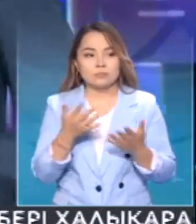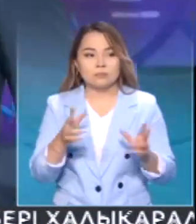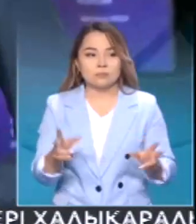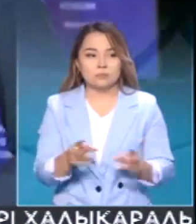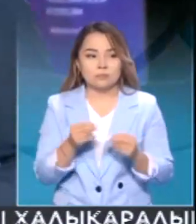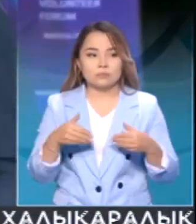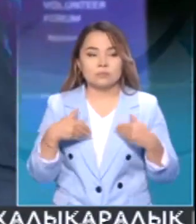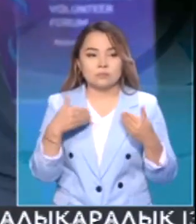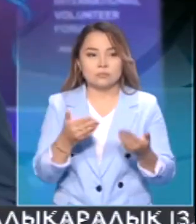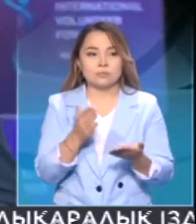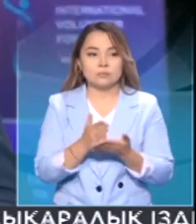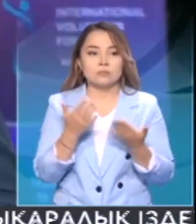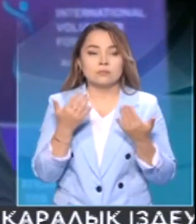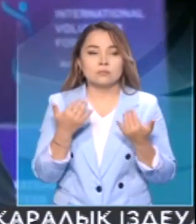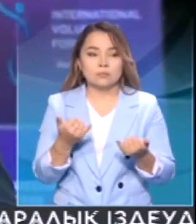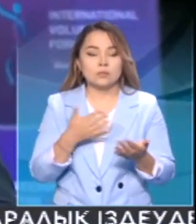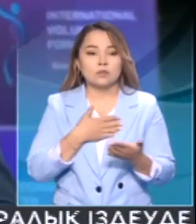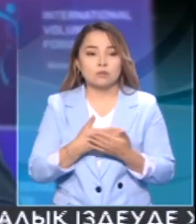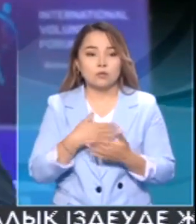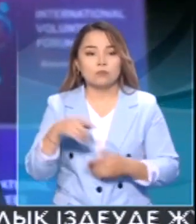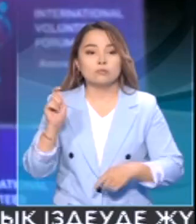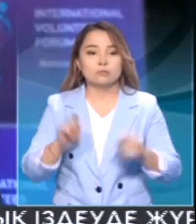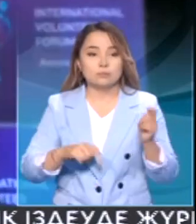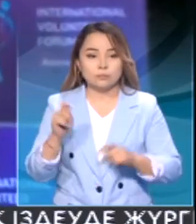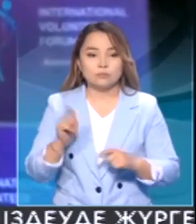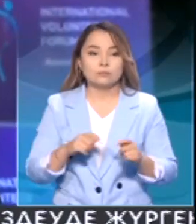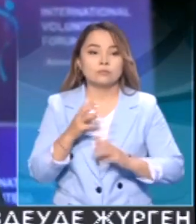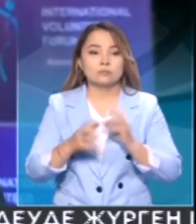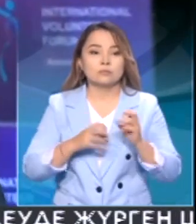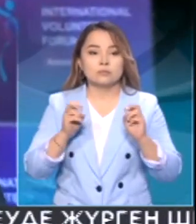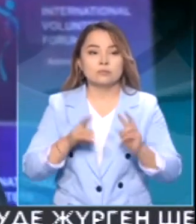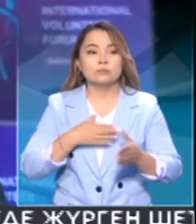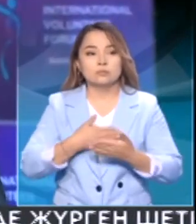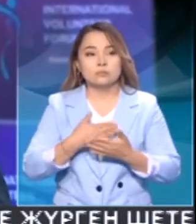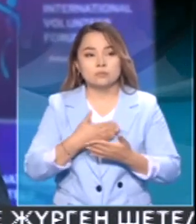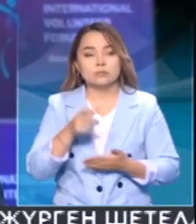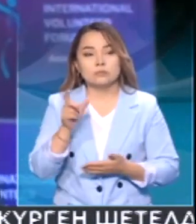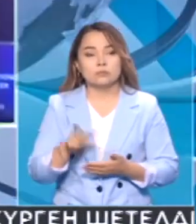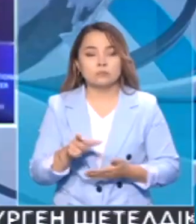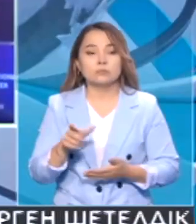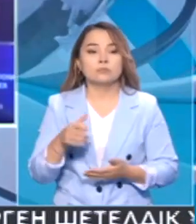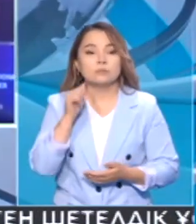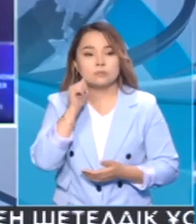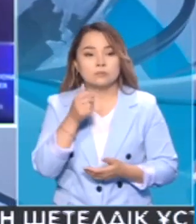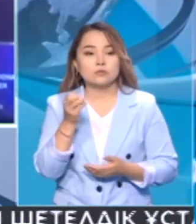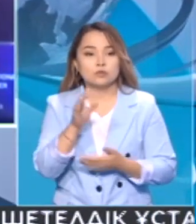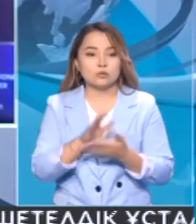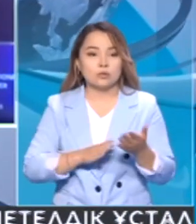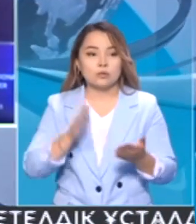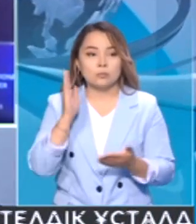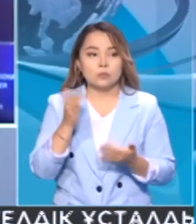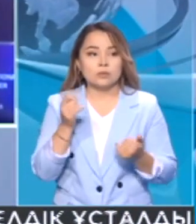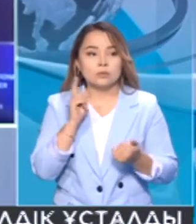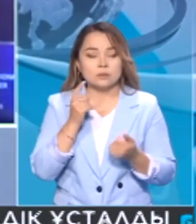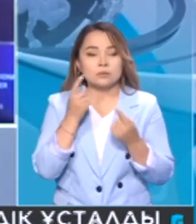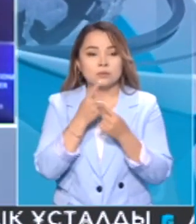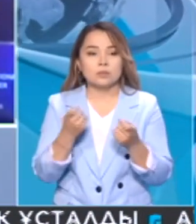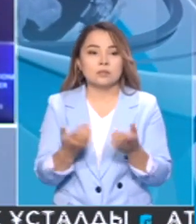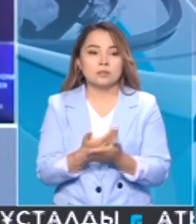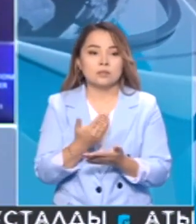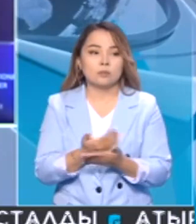сәттілік. Құрметті көрермендер, волонтерлер форумы, халықаралық волонтерлер форумы ертеңде жалғасады, біз ақпарат